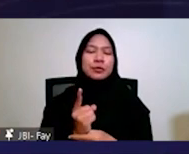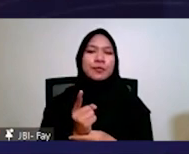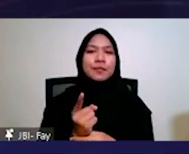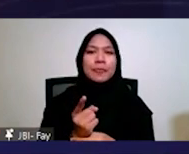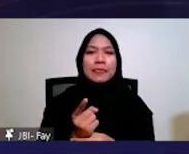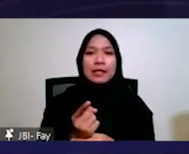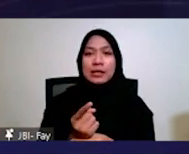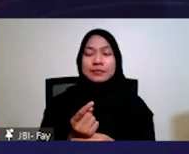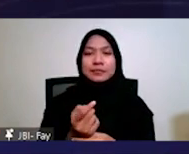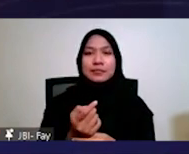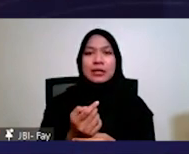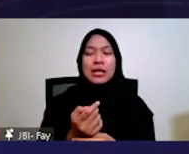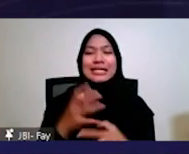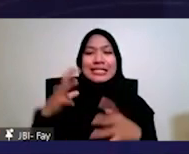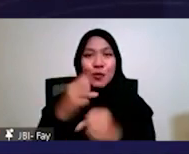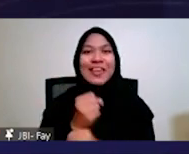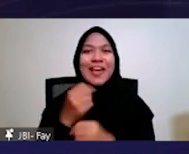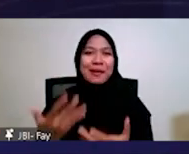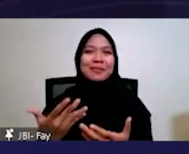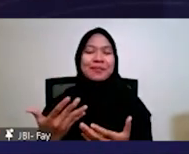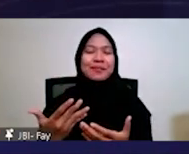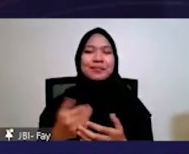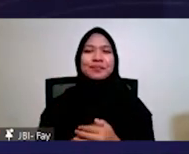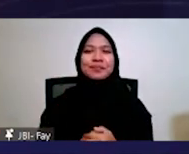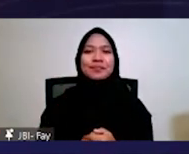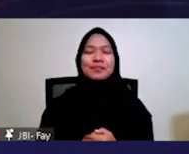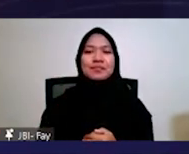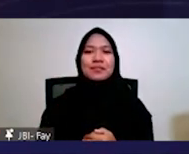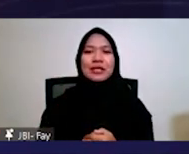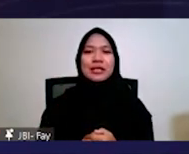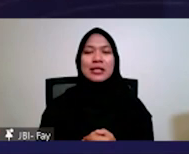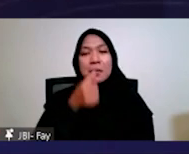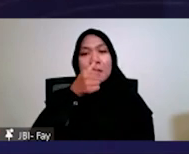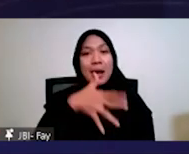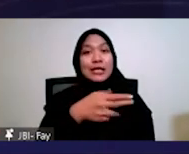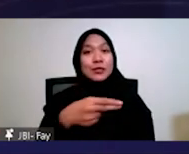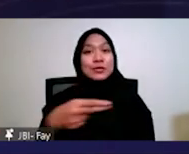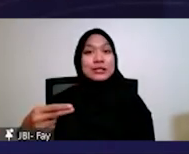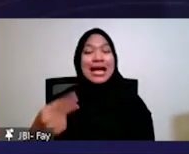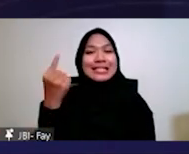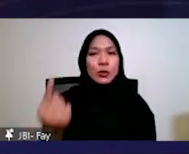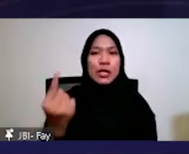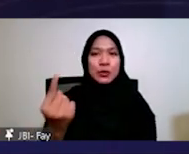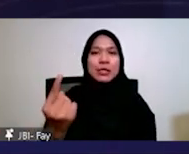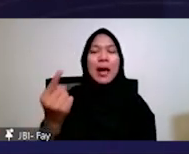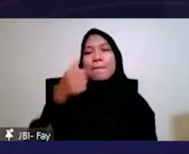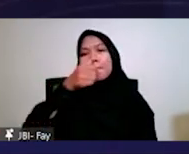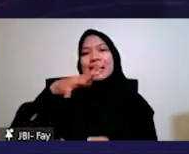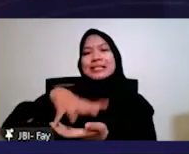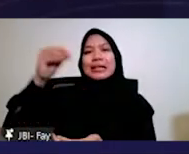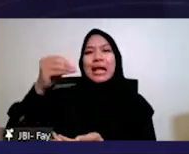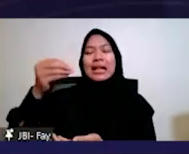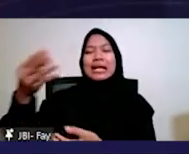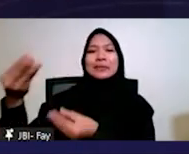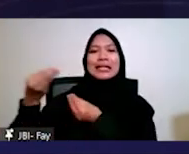sekali lagi simpulannya apa ya Bang ini saya ada satu-satunya bank sentral yang diberikan